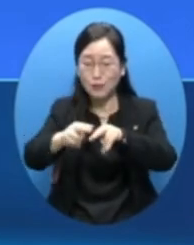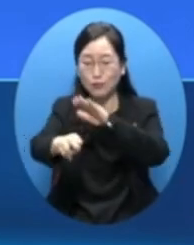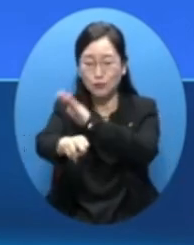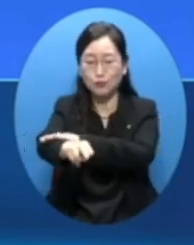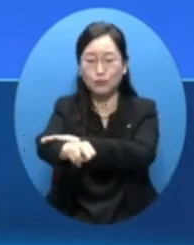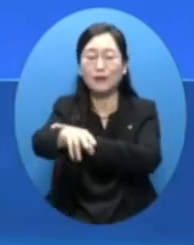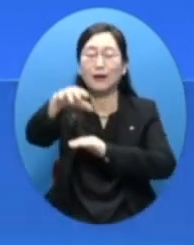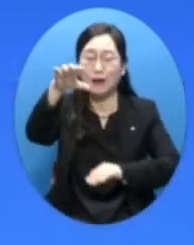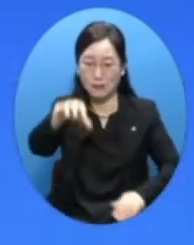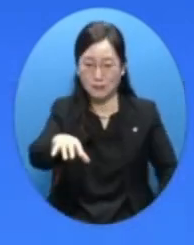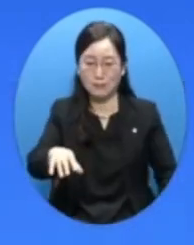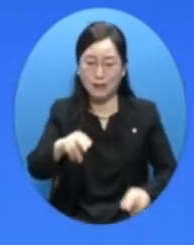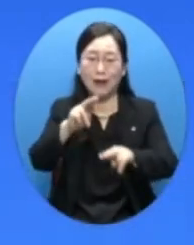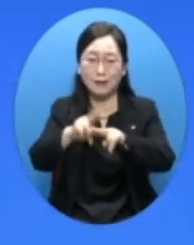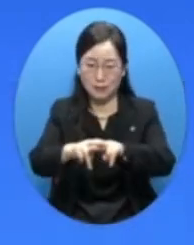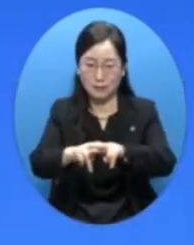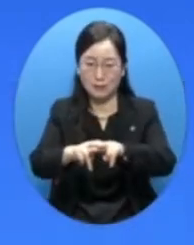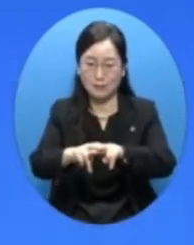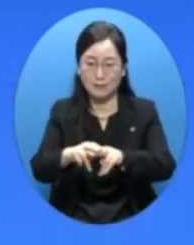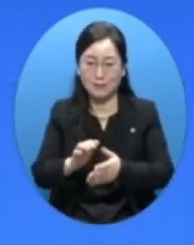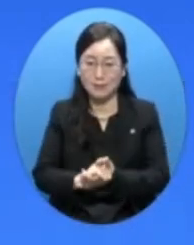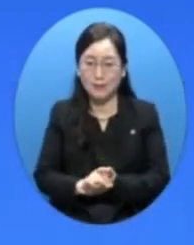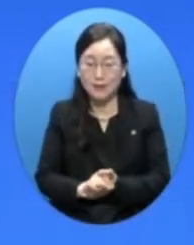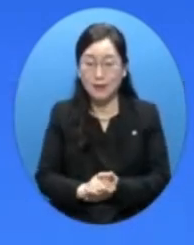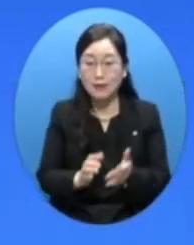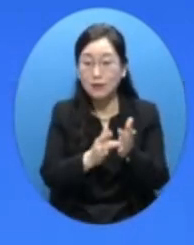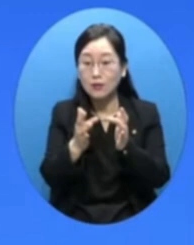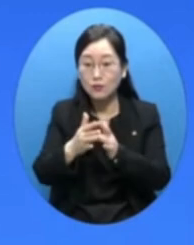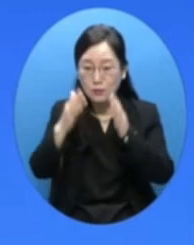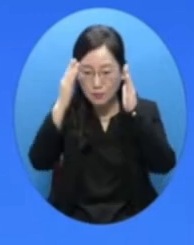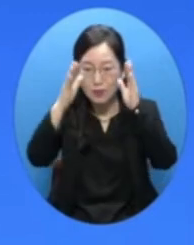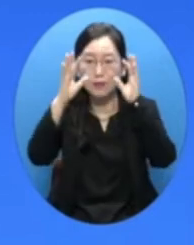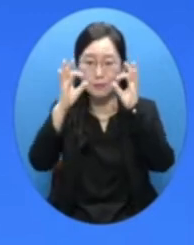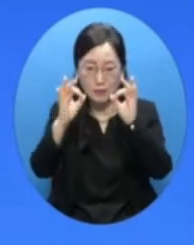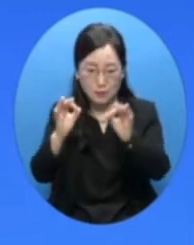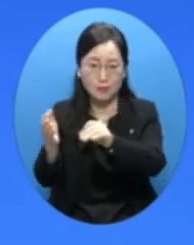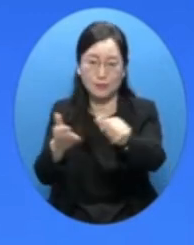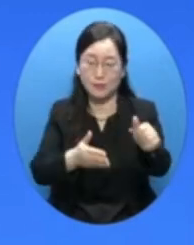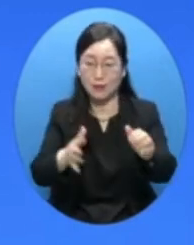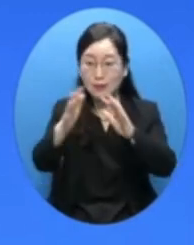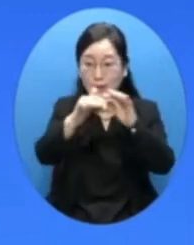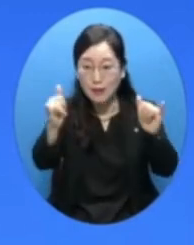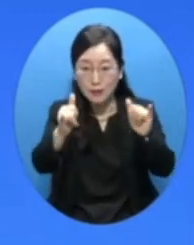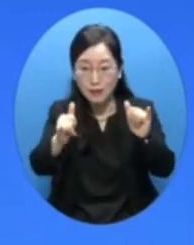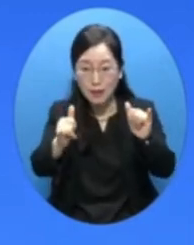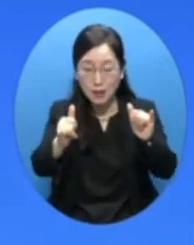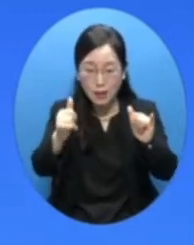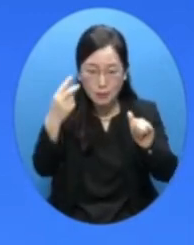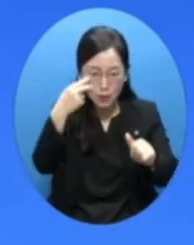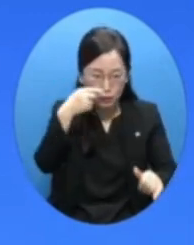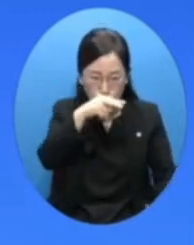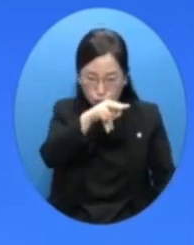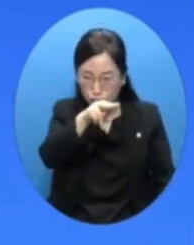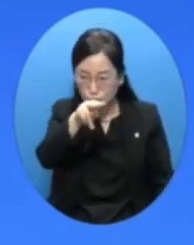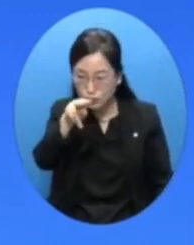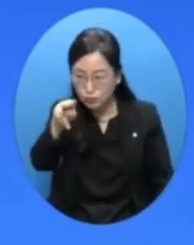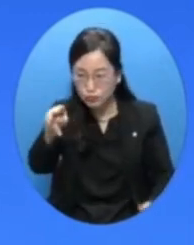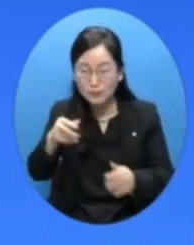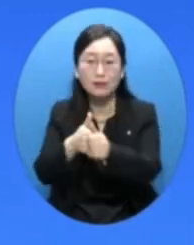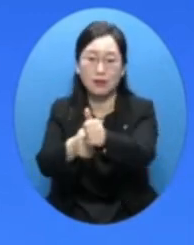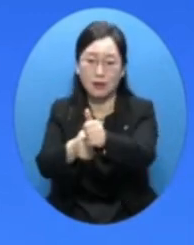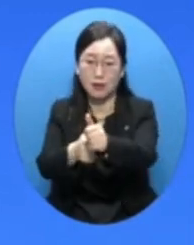앉으셨느니라. 여러분 예수님을 바라봐야 됩니다. 사람들이 무엇을 바라보는 따라서 영향을